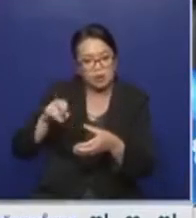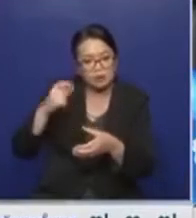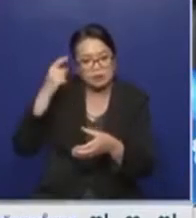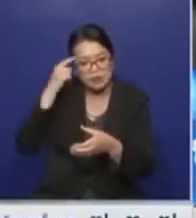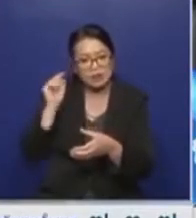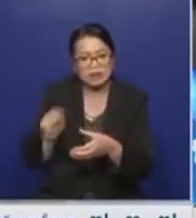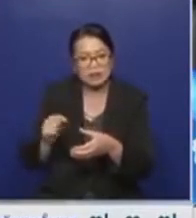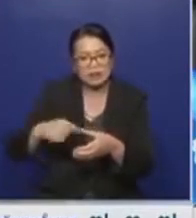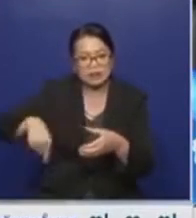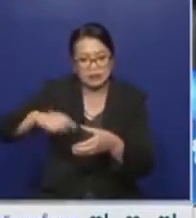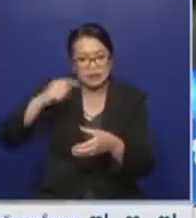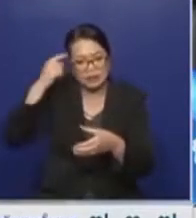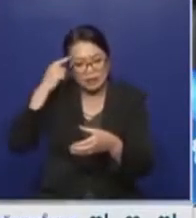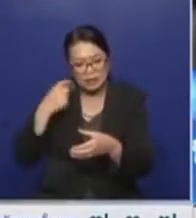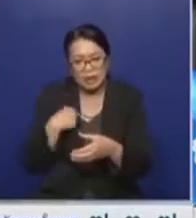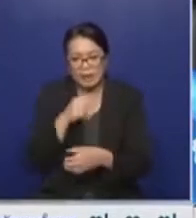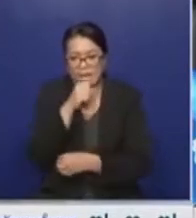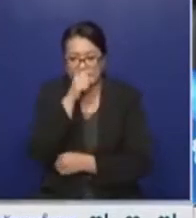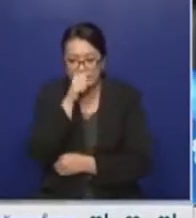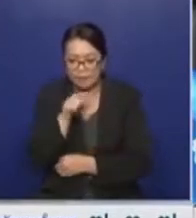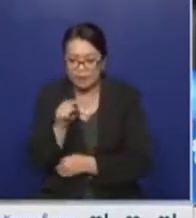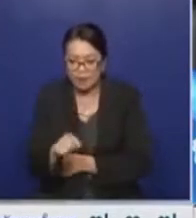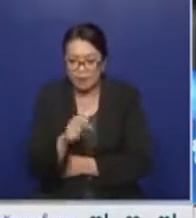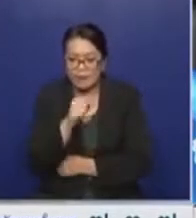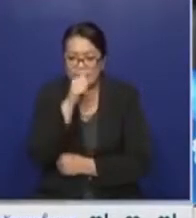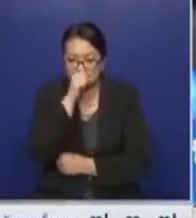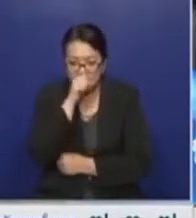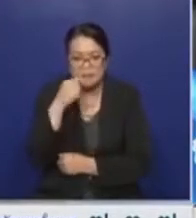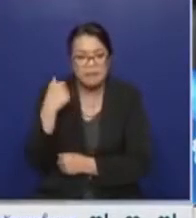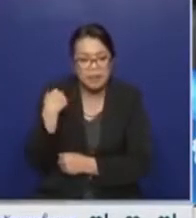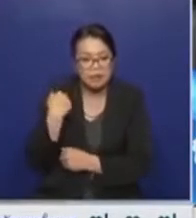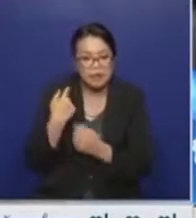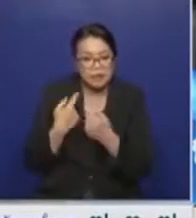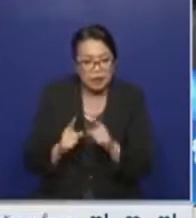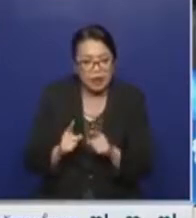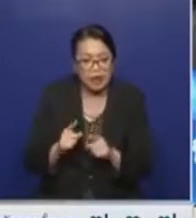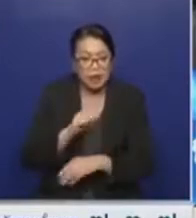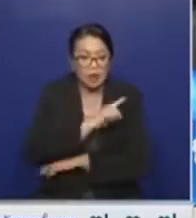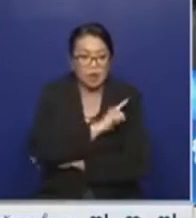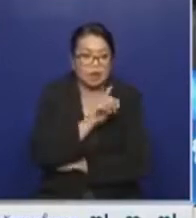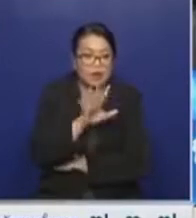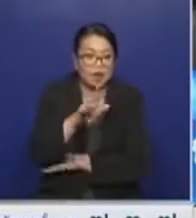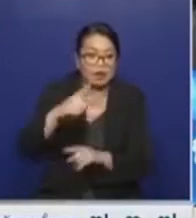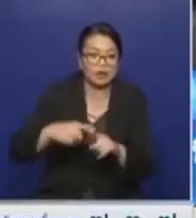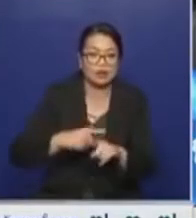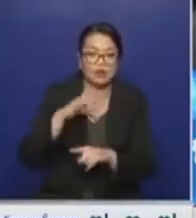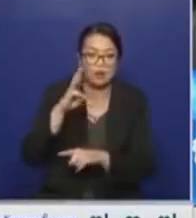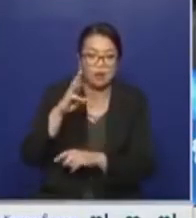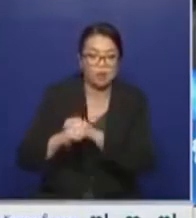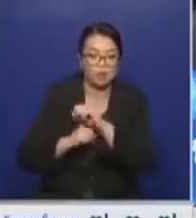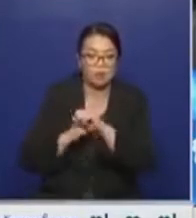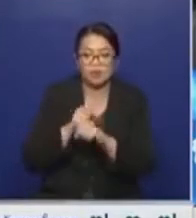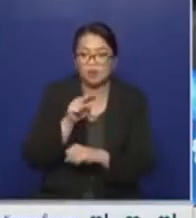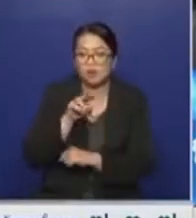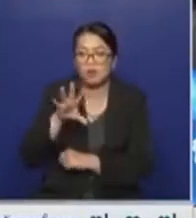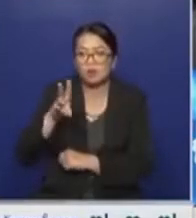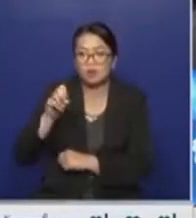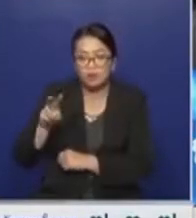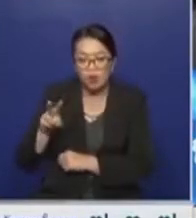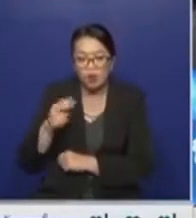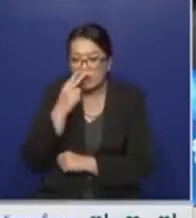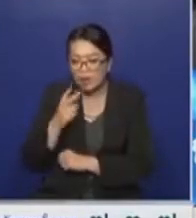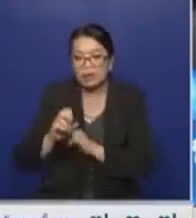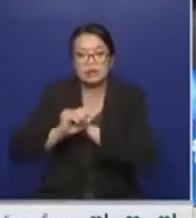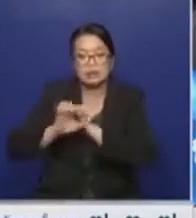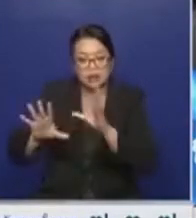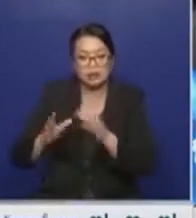หนึ่งแหละค่ะที่งดออกเสียงหรือว่าเสียงแตกออกมาบ้างแต่ว่าในวันที่5มิถุนา2562ได้พิสูจน์แล้วค่ะท่